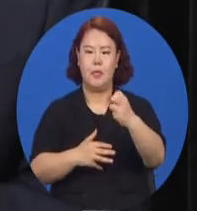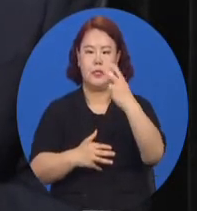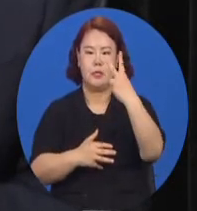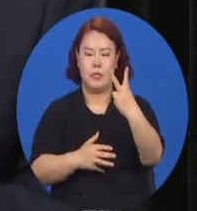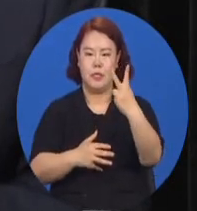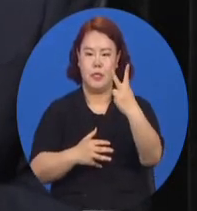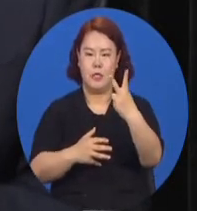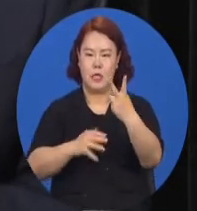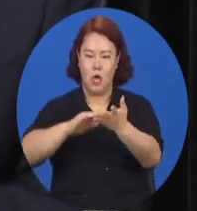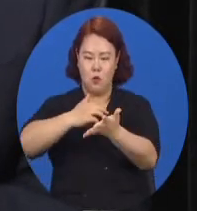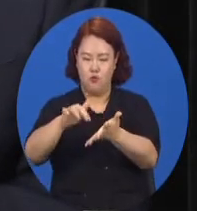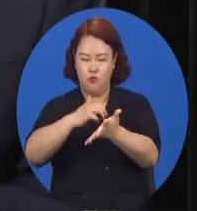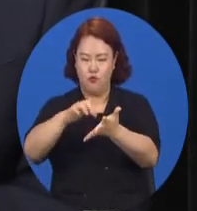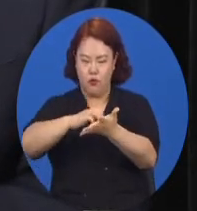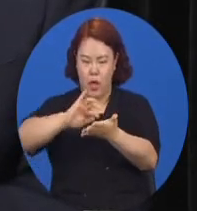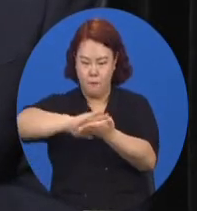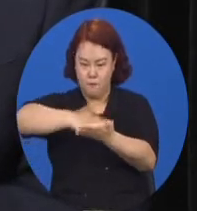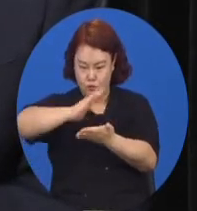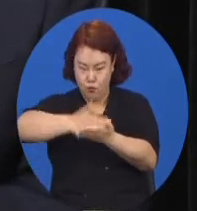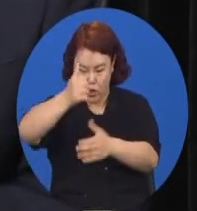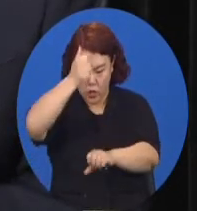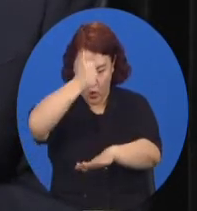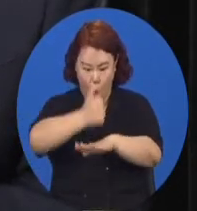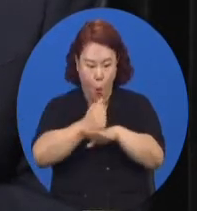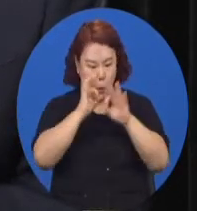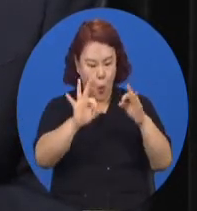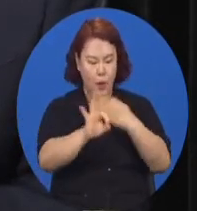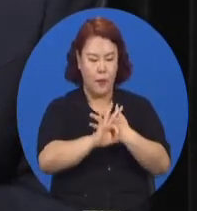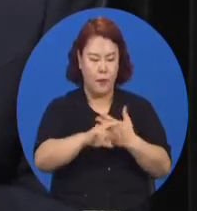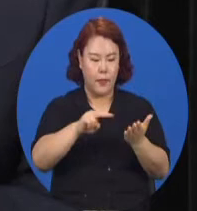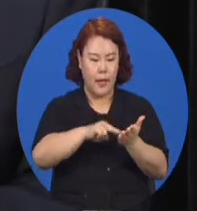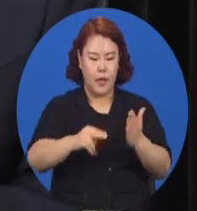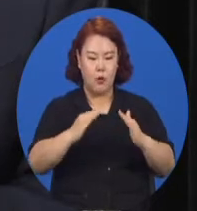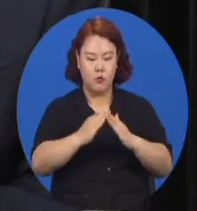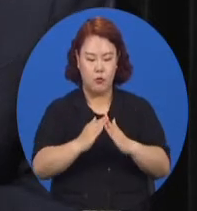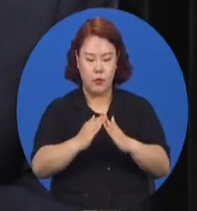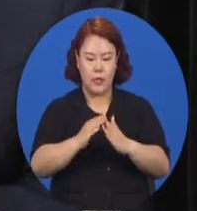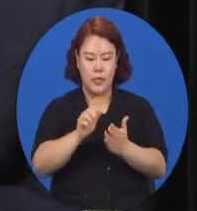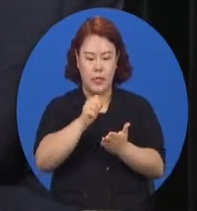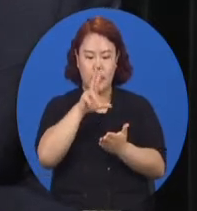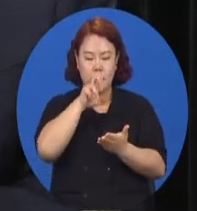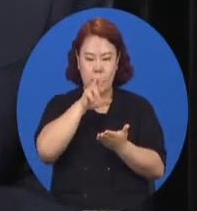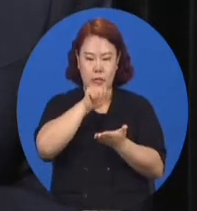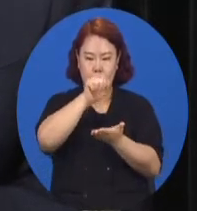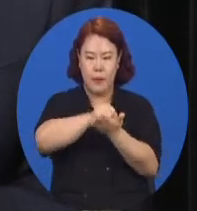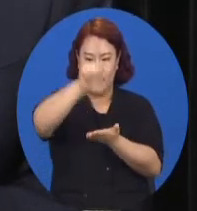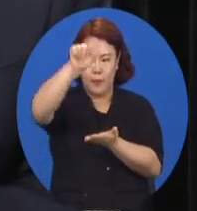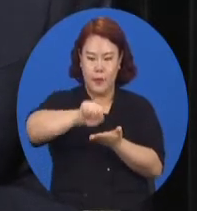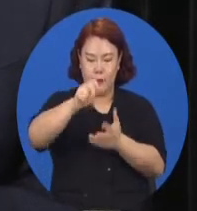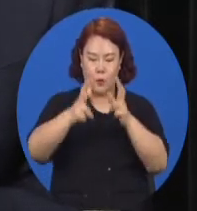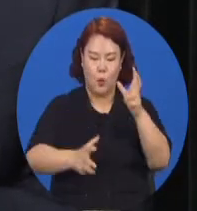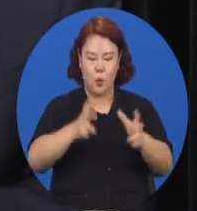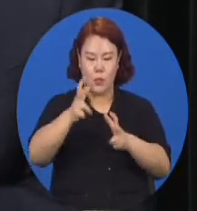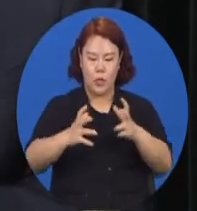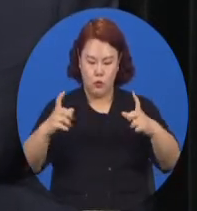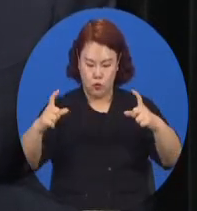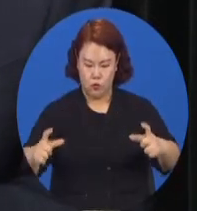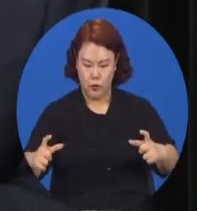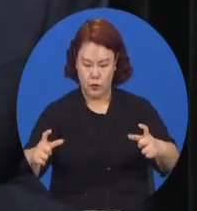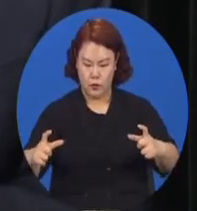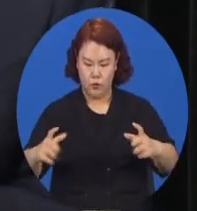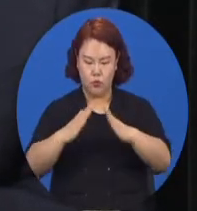82페이지의 결론 부분에 보면 단양군 시멘트 공장 주변 지역 주민건강 영향조사